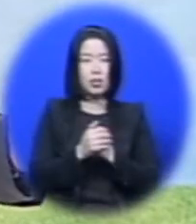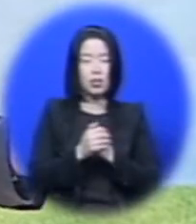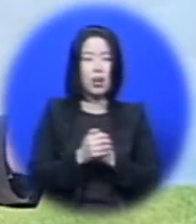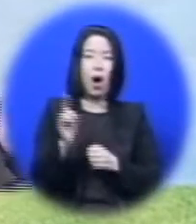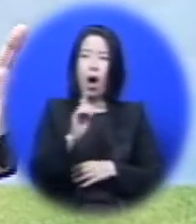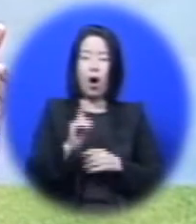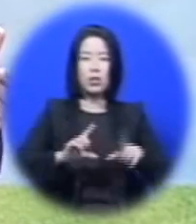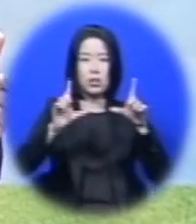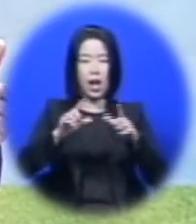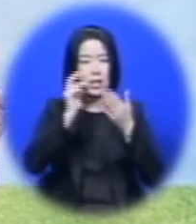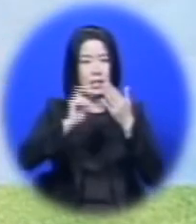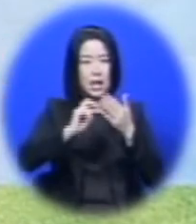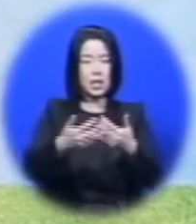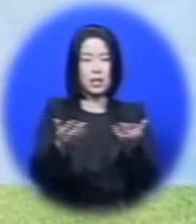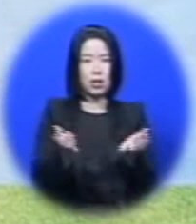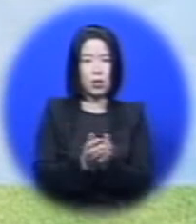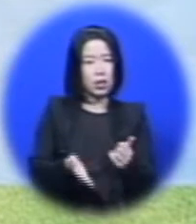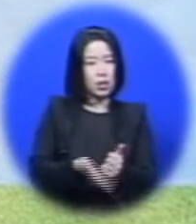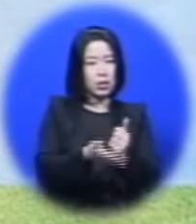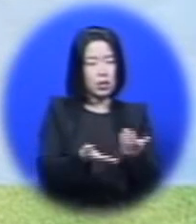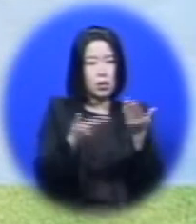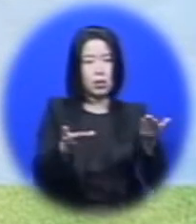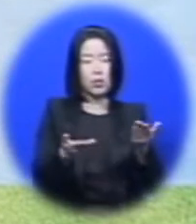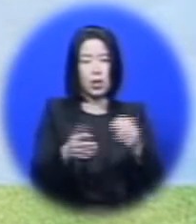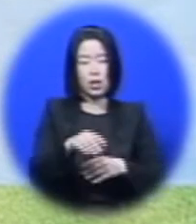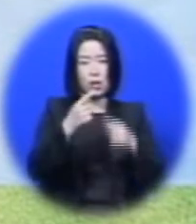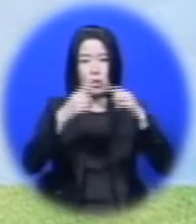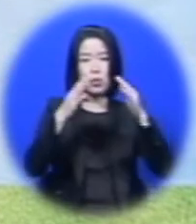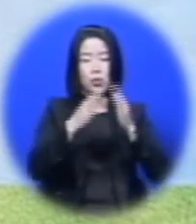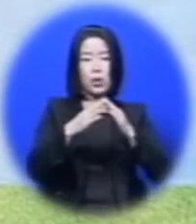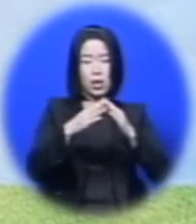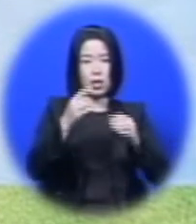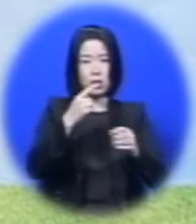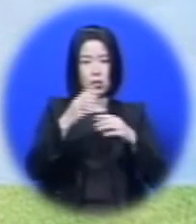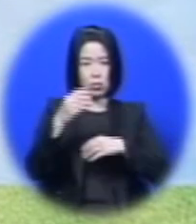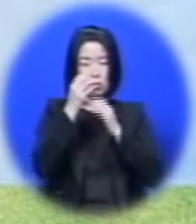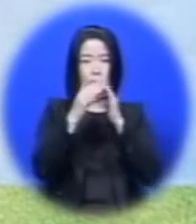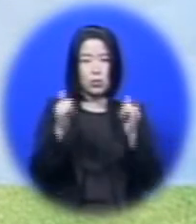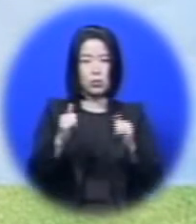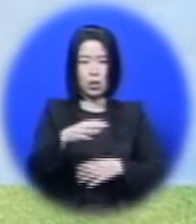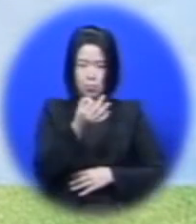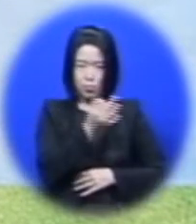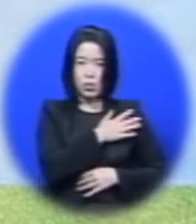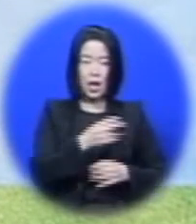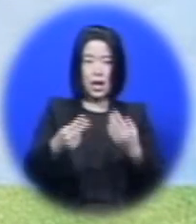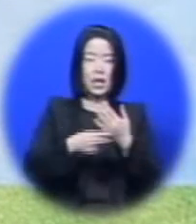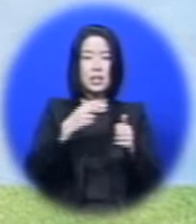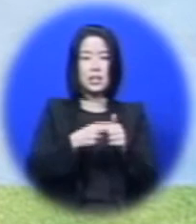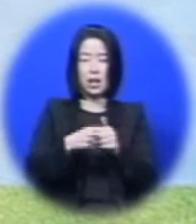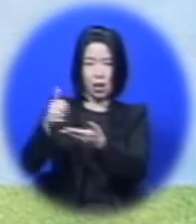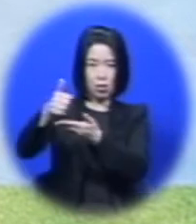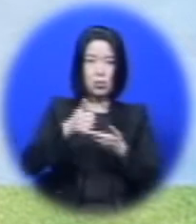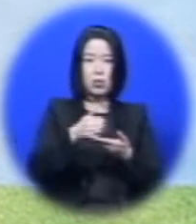찬양 대원들을 대접하겠다고 교인 중에 아주 부유한 의사인 성도가 초청을 했습니다. 그래서